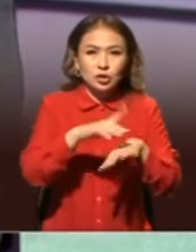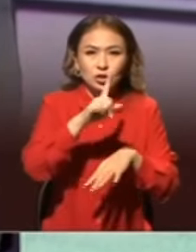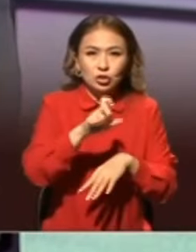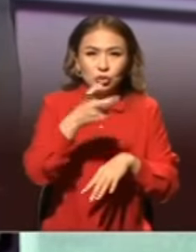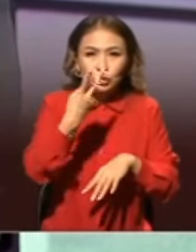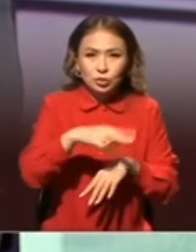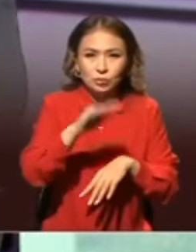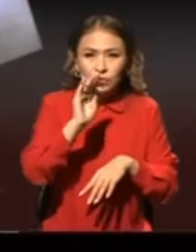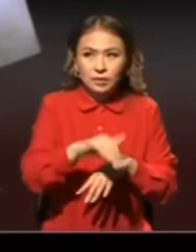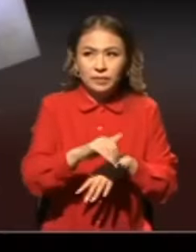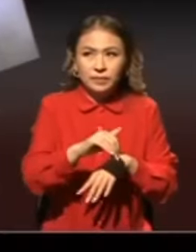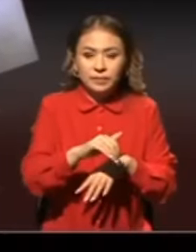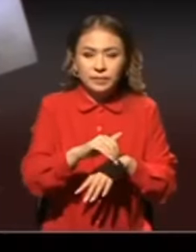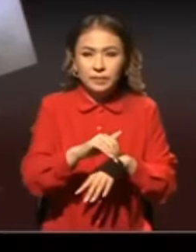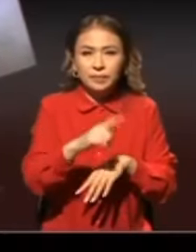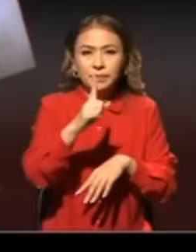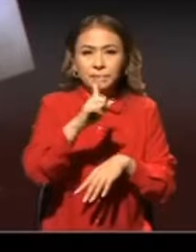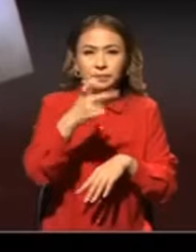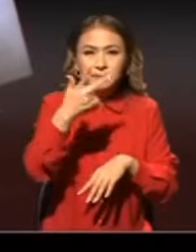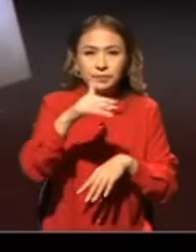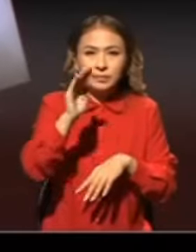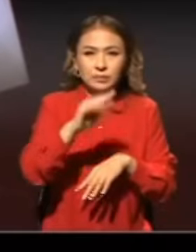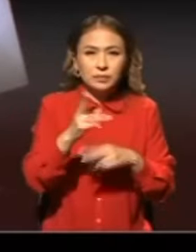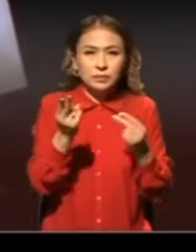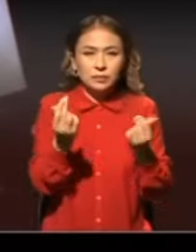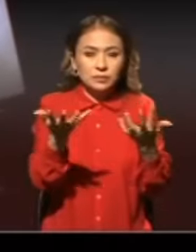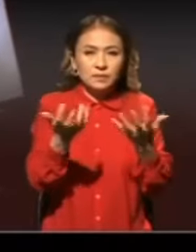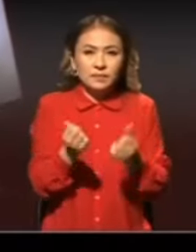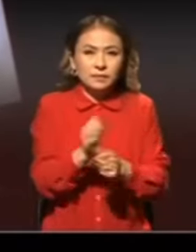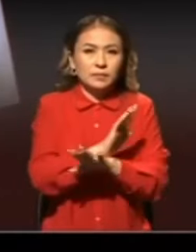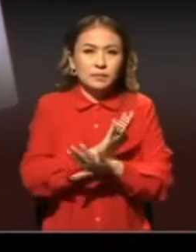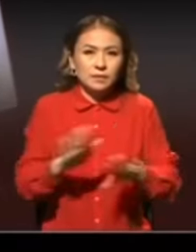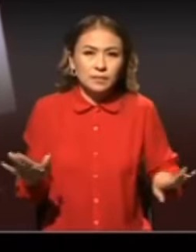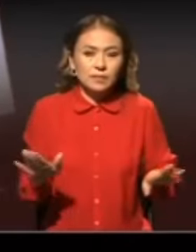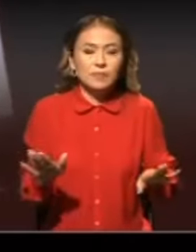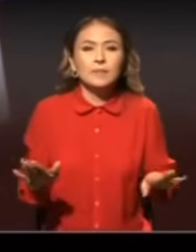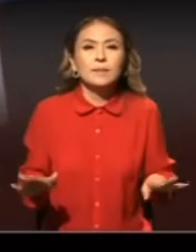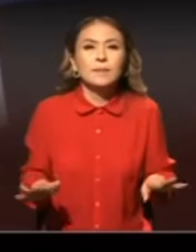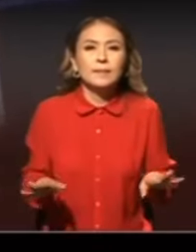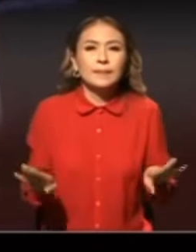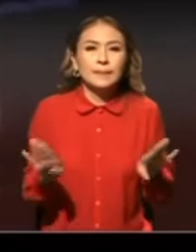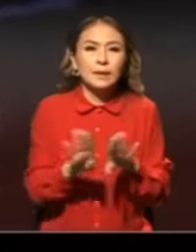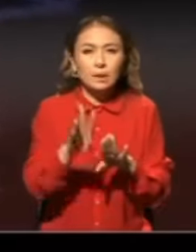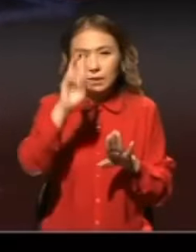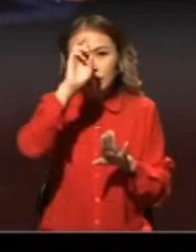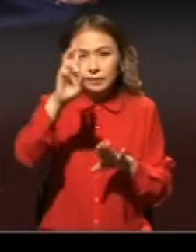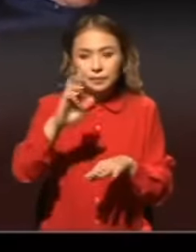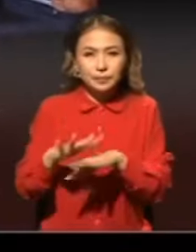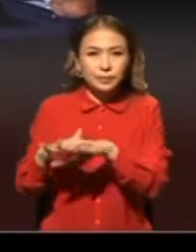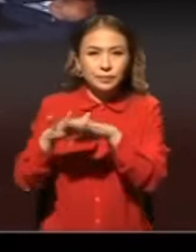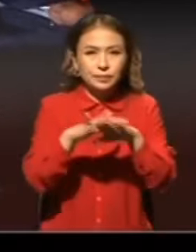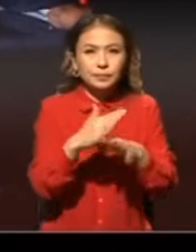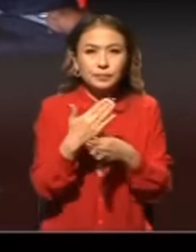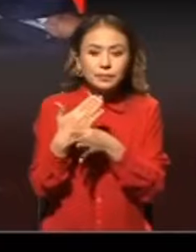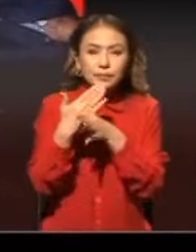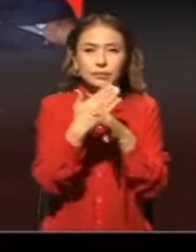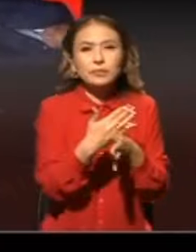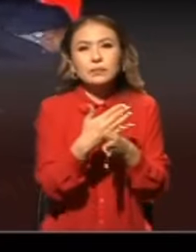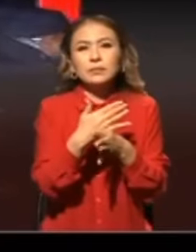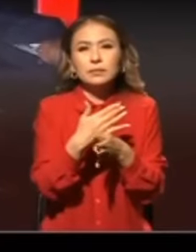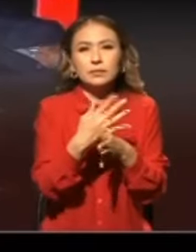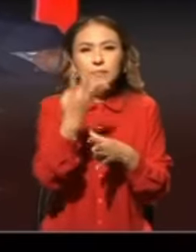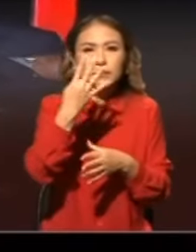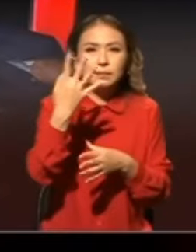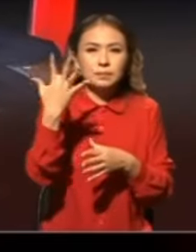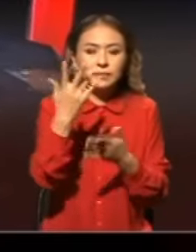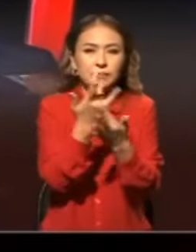мың, айтып тұрмыз ғой, нарықта 130 мың болса, ол субсидия алмайды. Түсіндіңіз бе? Оған жаңағыдай субсидияның мемлекеттік қаражат көмектің